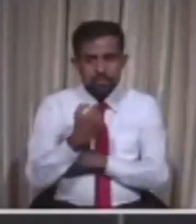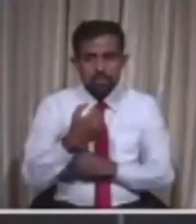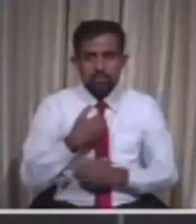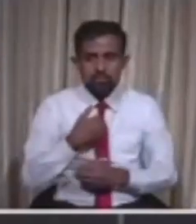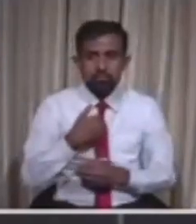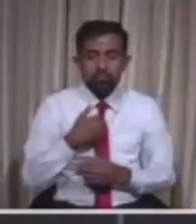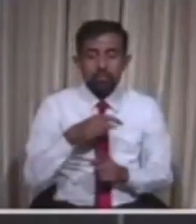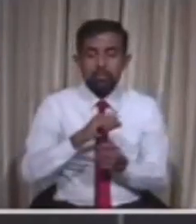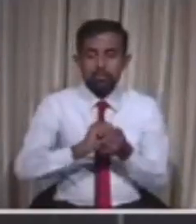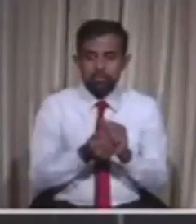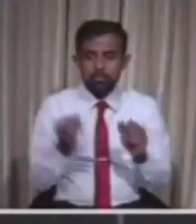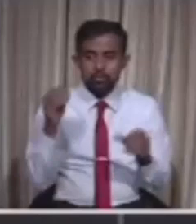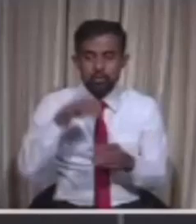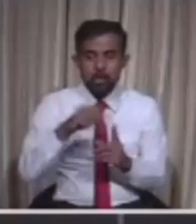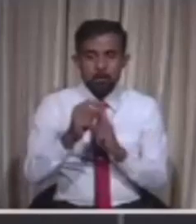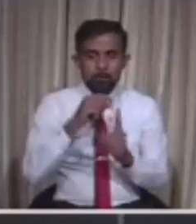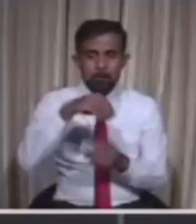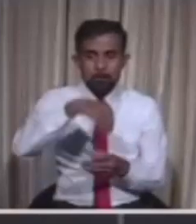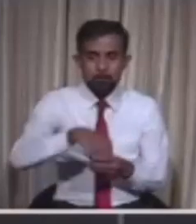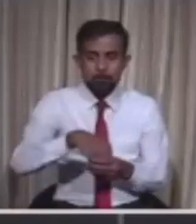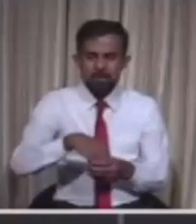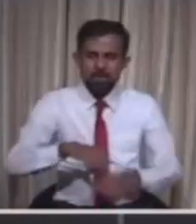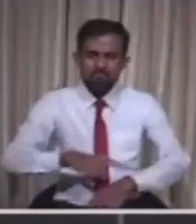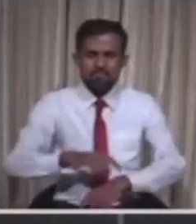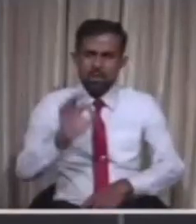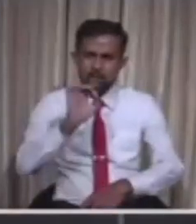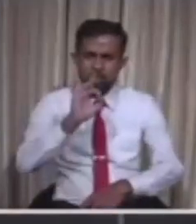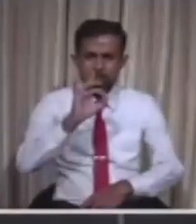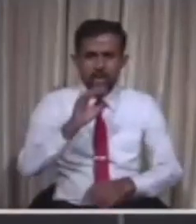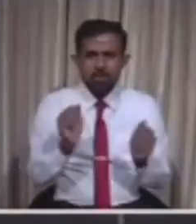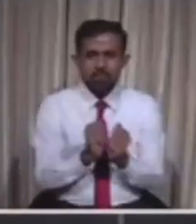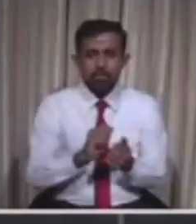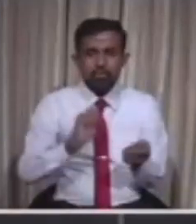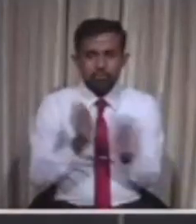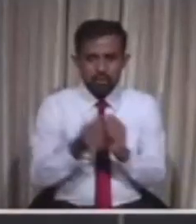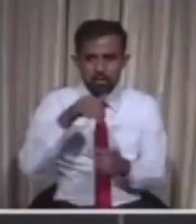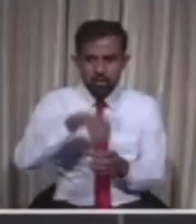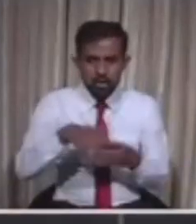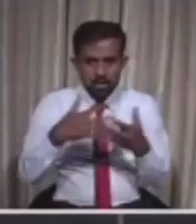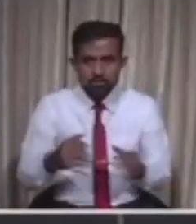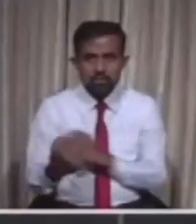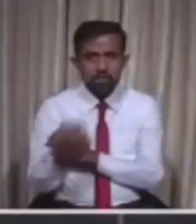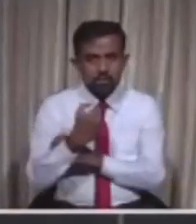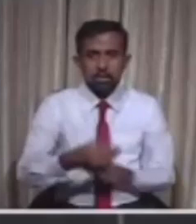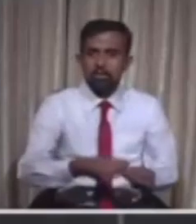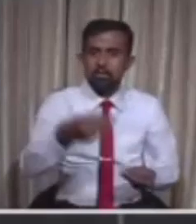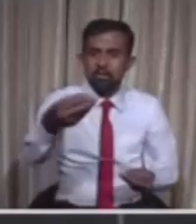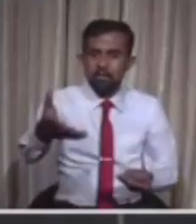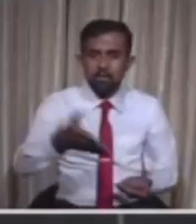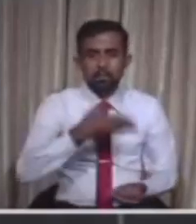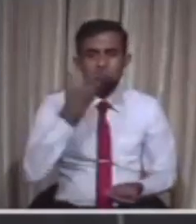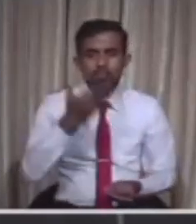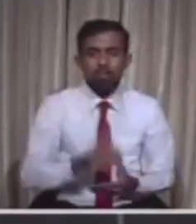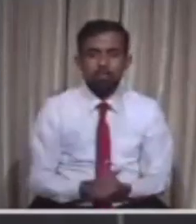මේ සංශෝධනයක් ගෙනල්ලා පාර්ලිමේන්තුවේ එක විනාඩි 15 වැඩකින් ඒ සංශෝධනයක් කළා අවශ්‍ය බලය ලබා දෙන්න පුළුවන් හරි